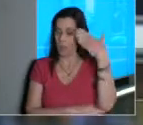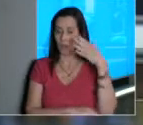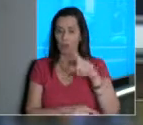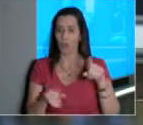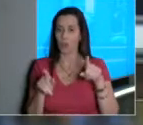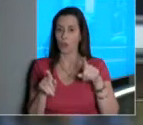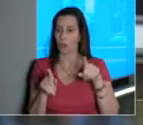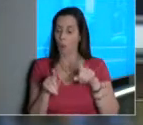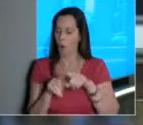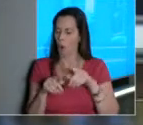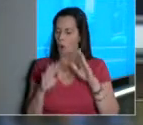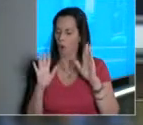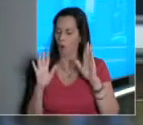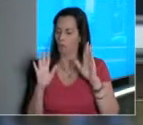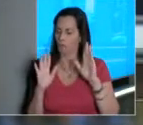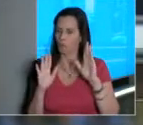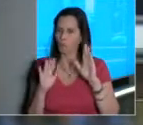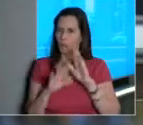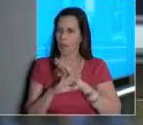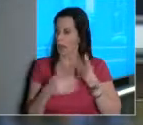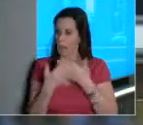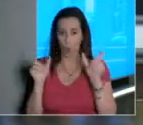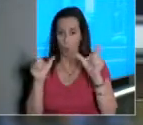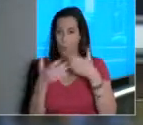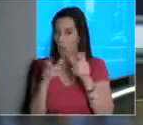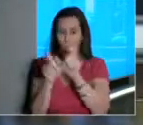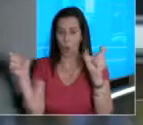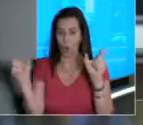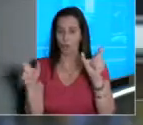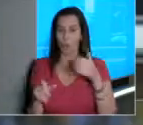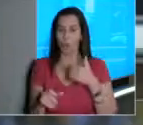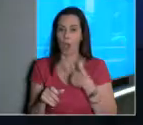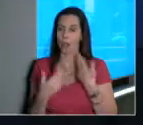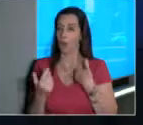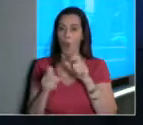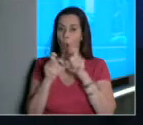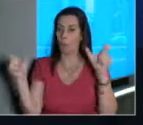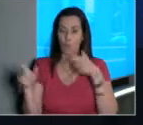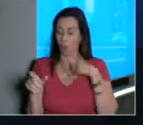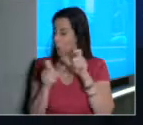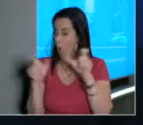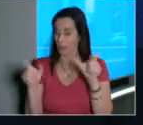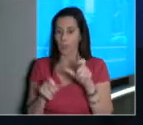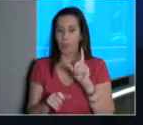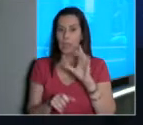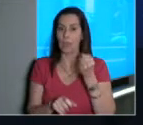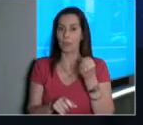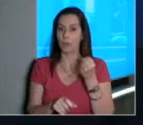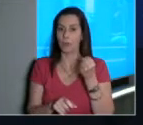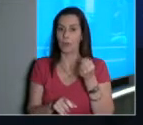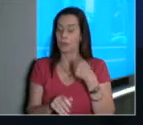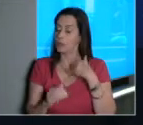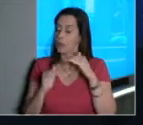כמו וילה מבוצרת בג'ונגל, בלי חוב, אין לנו חוב, אנחנו הכי לא חייבים בעולם. עכשיו, אם אתה לוקח